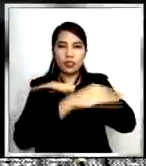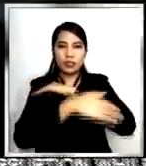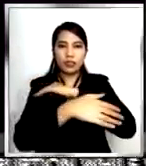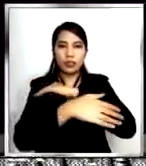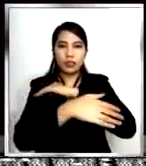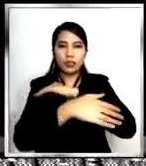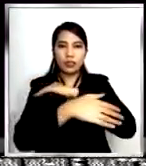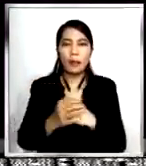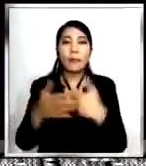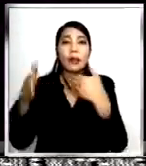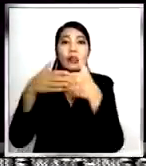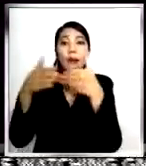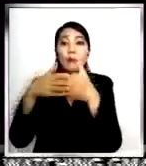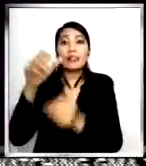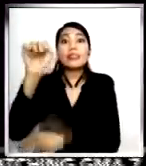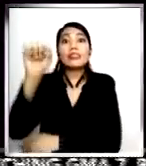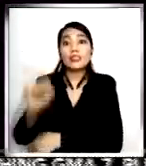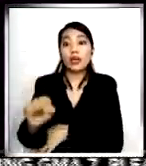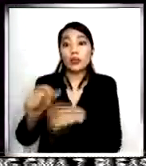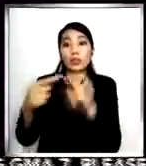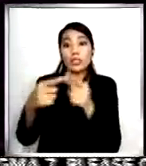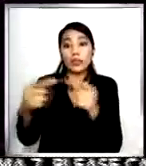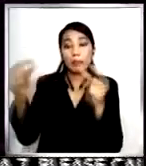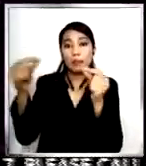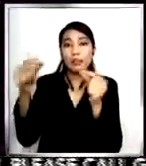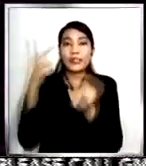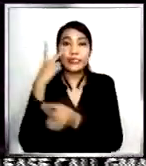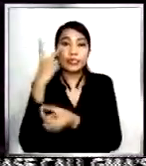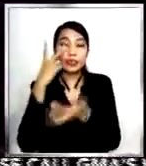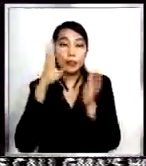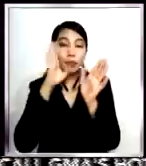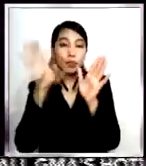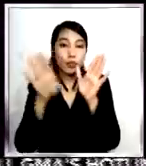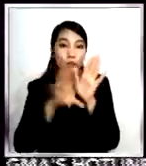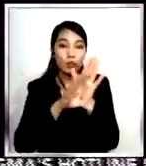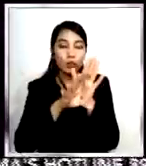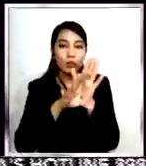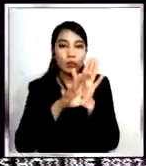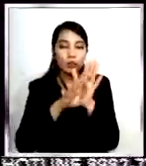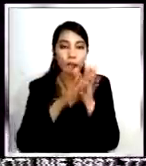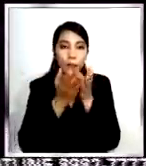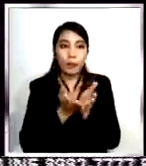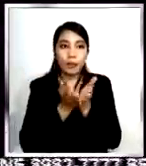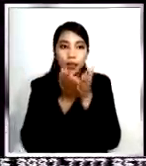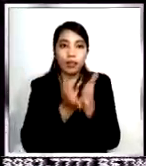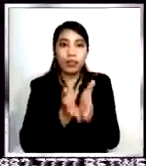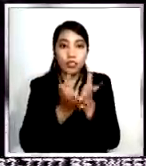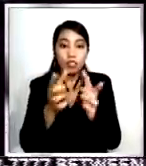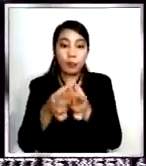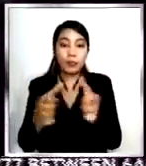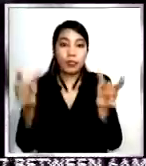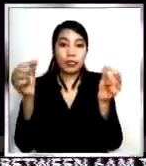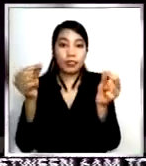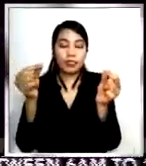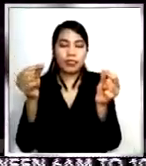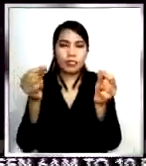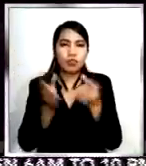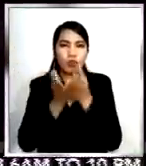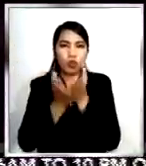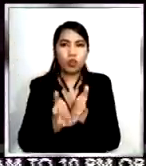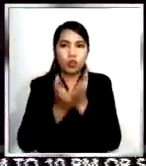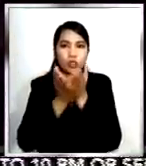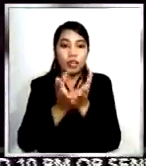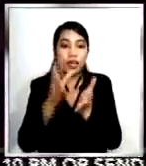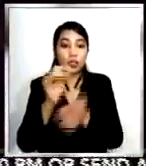Miyerkules. Makikita sa retrato ang barko ng Japan Coast Guard at ang isang taong naka-life vest at lumulutang sa dagat. Siya